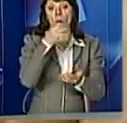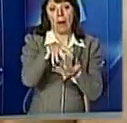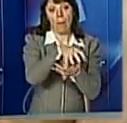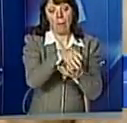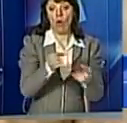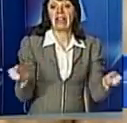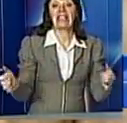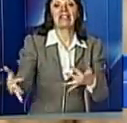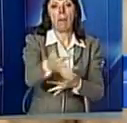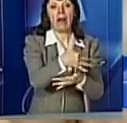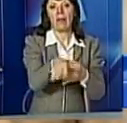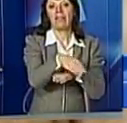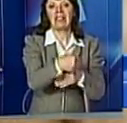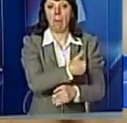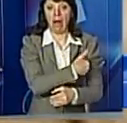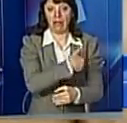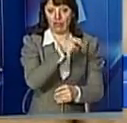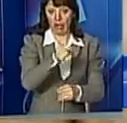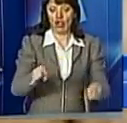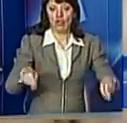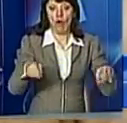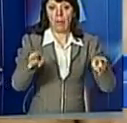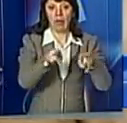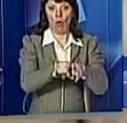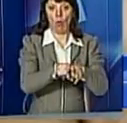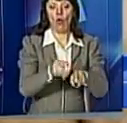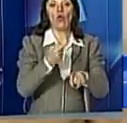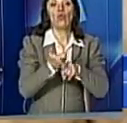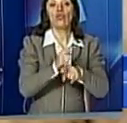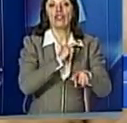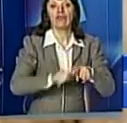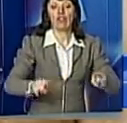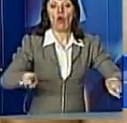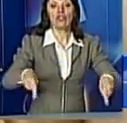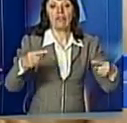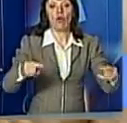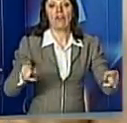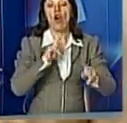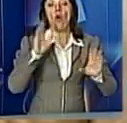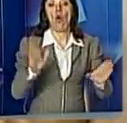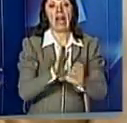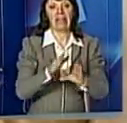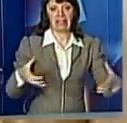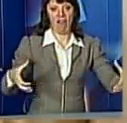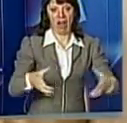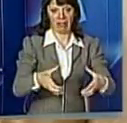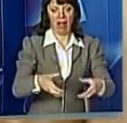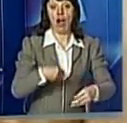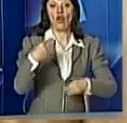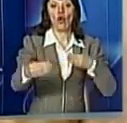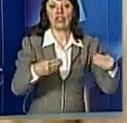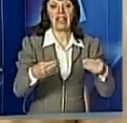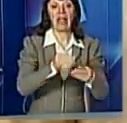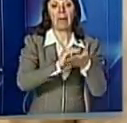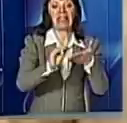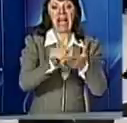Ми збираємо усіх бажаючих створюємо таку дуже швидко створюємо колядницьку ватагу роздаємо їм